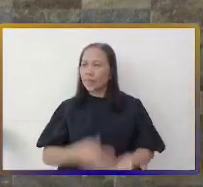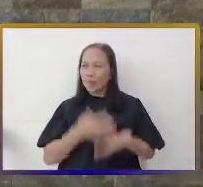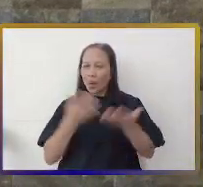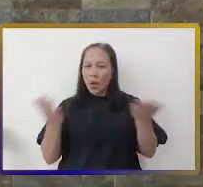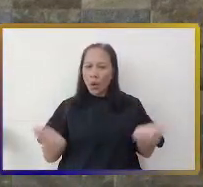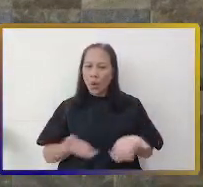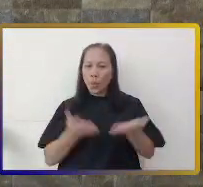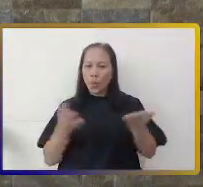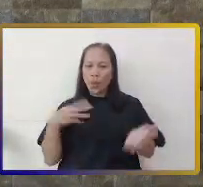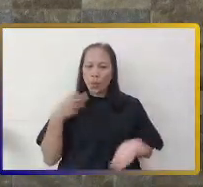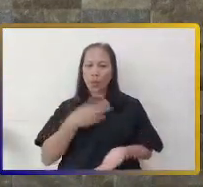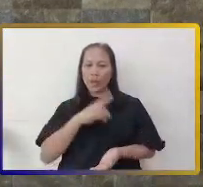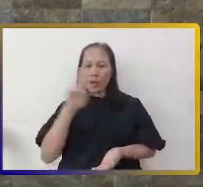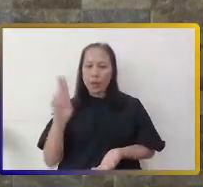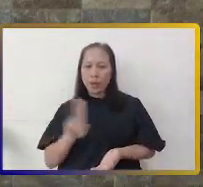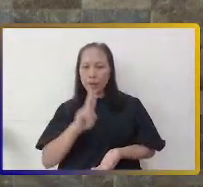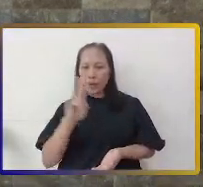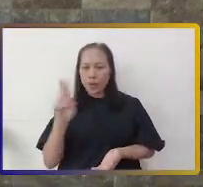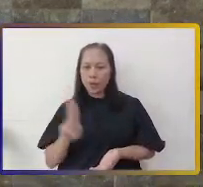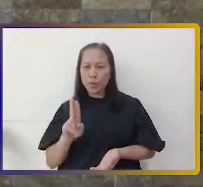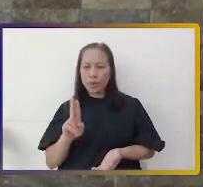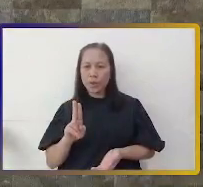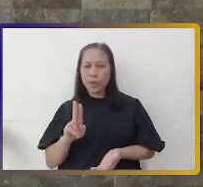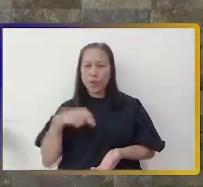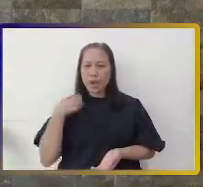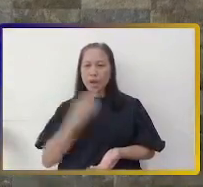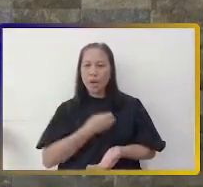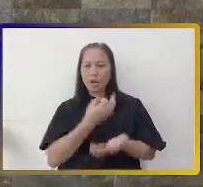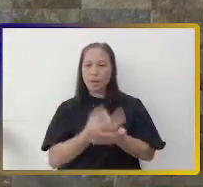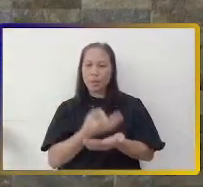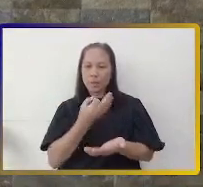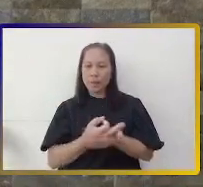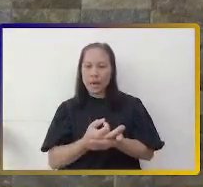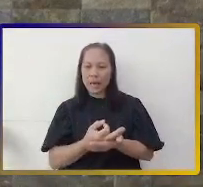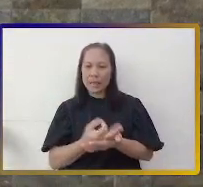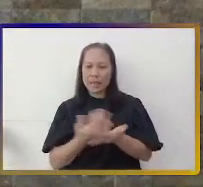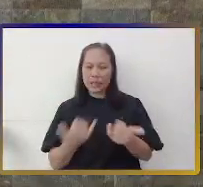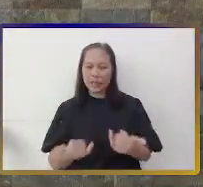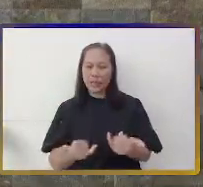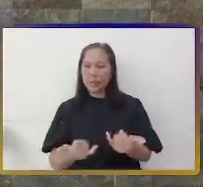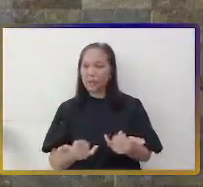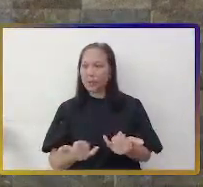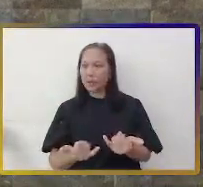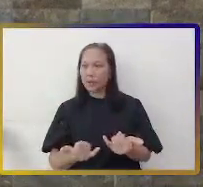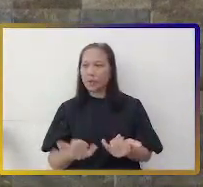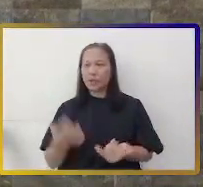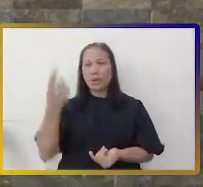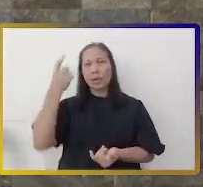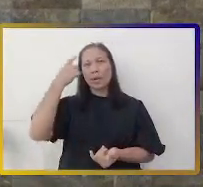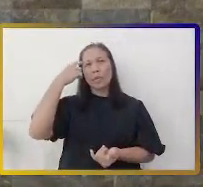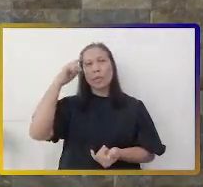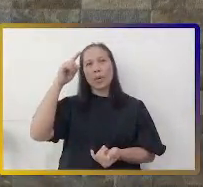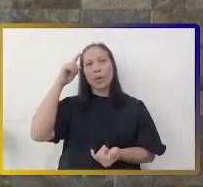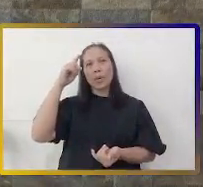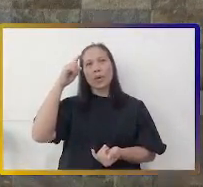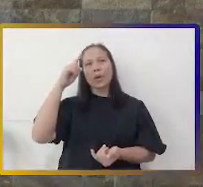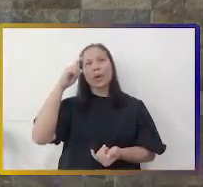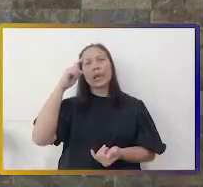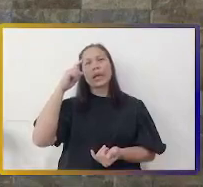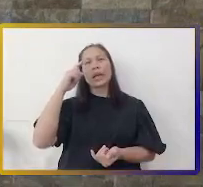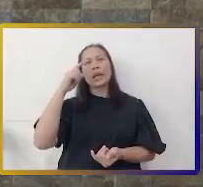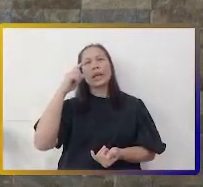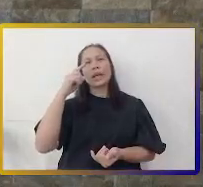natin ginagamit primarily yung pera natin ngayon for temporal things